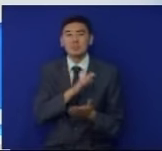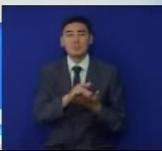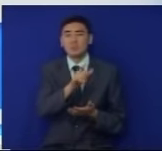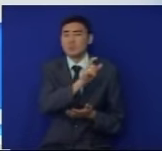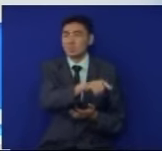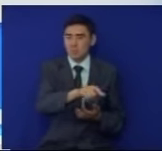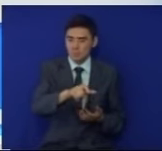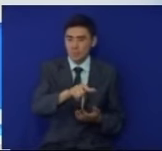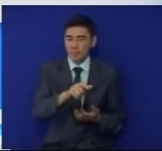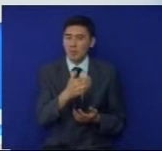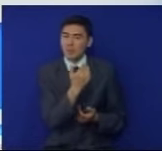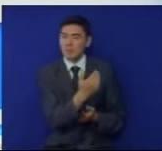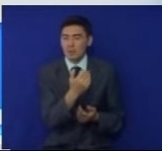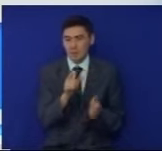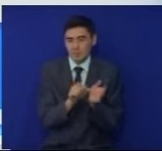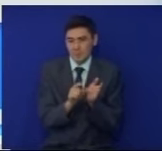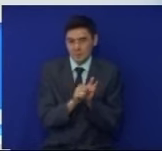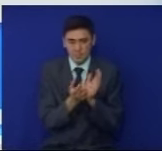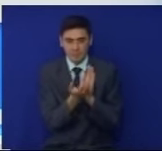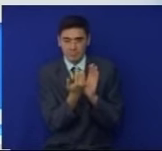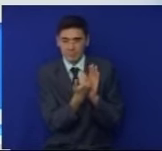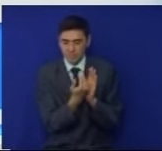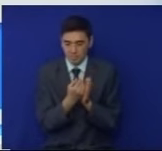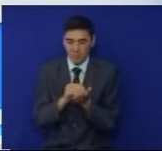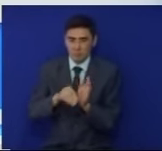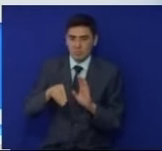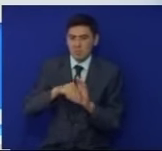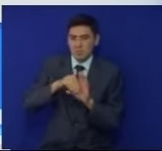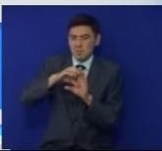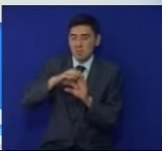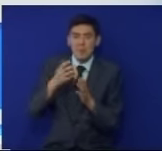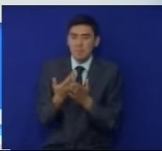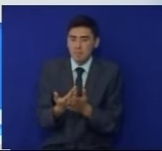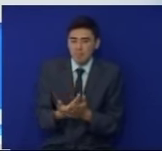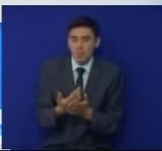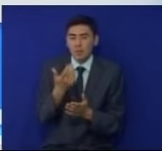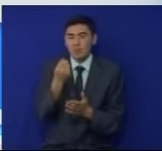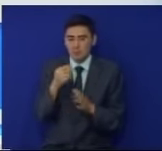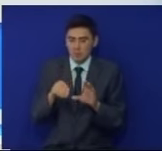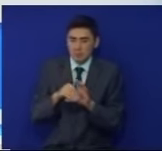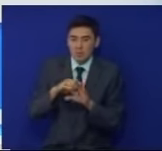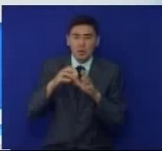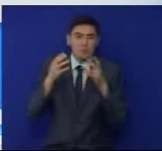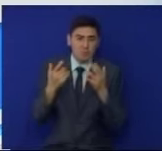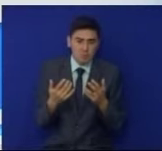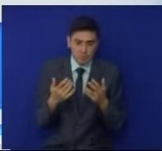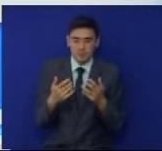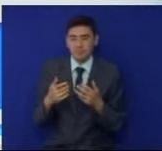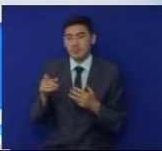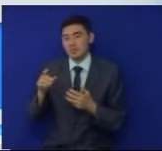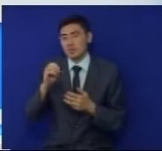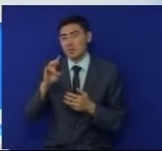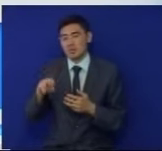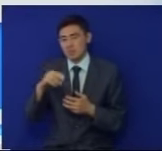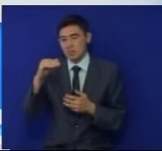как осуществляются их пенсионные взносы, а также разъяснили способы получения информации о состоянии своих накоплений. В филиале